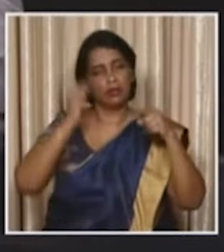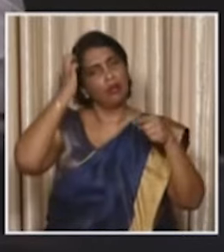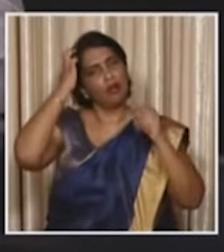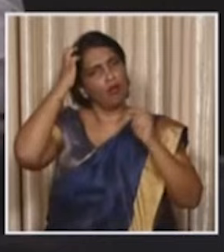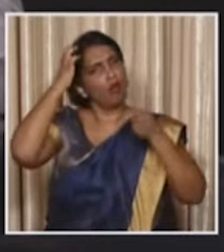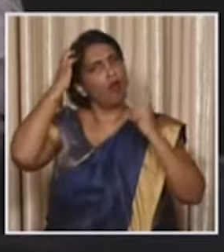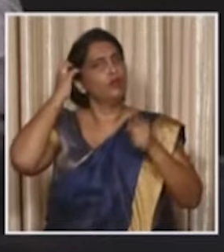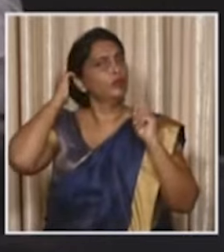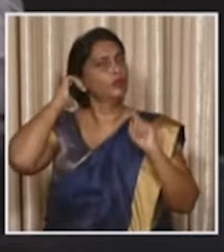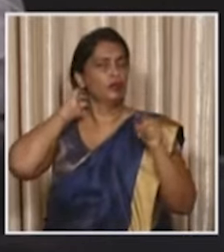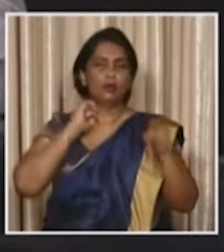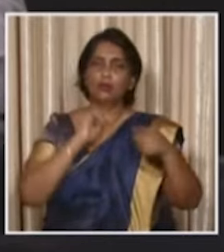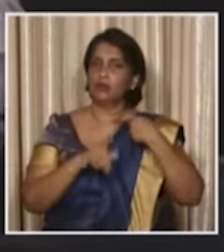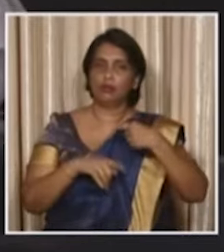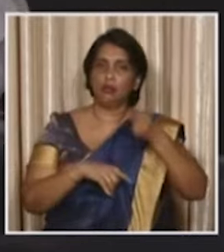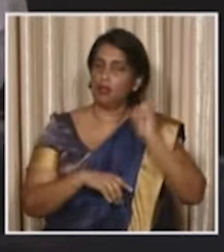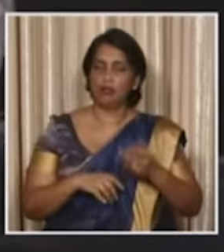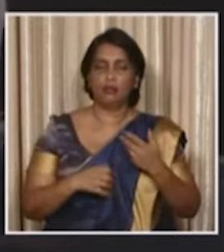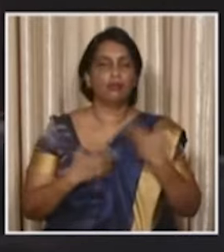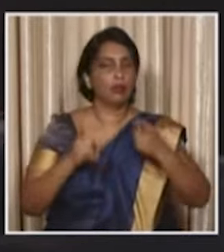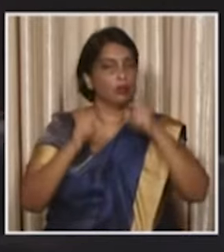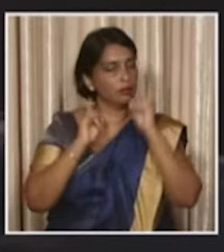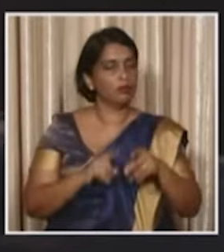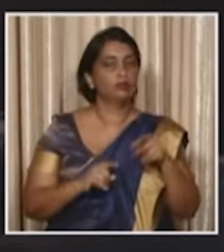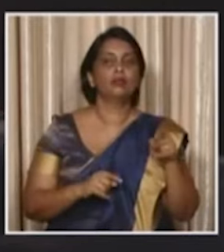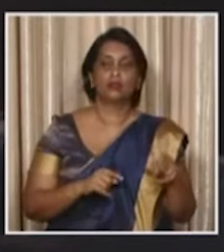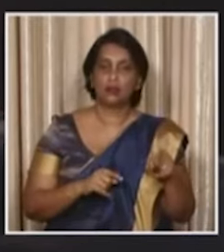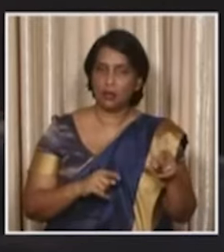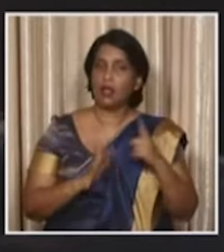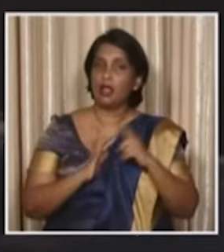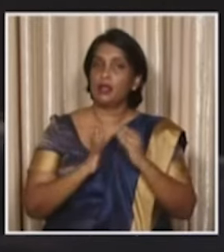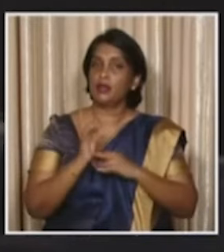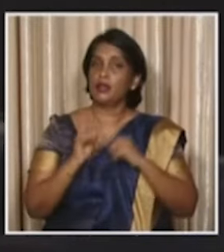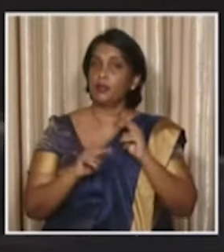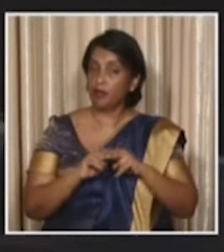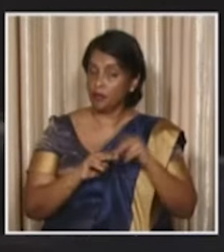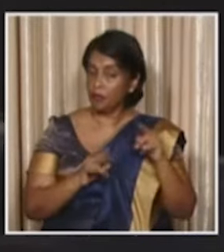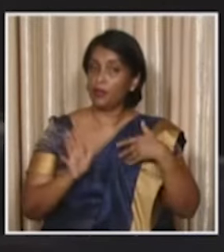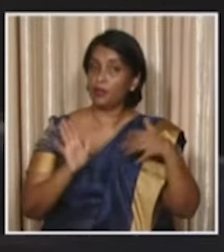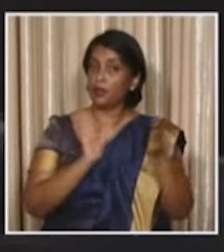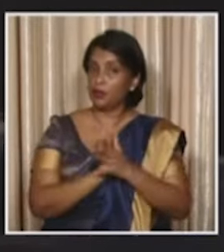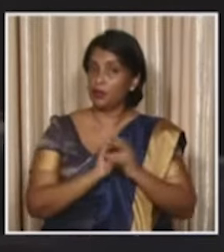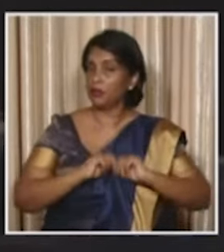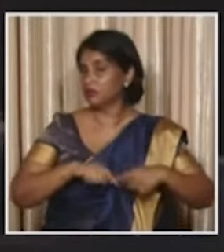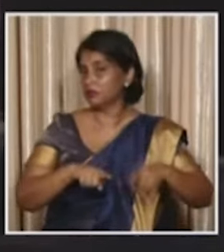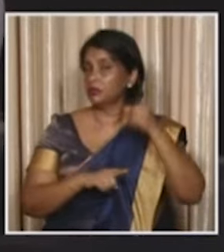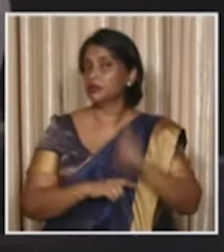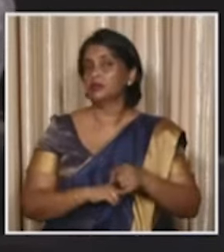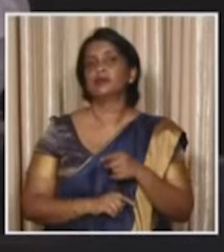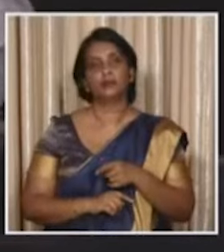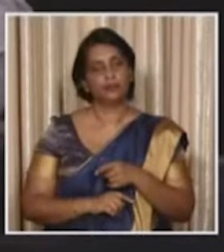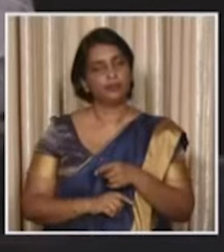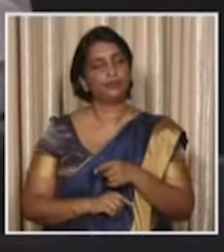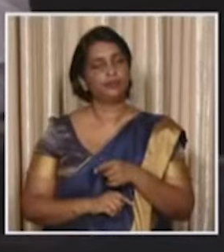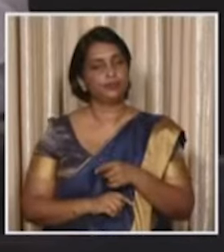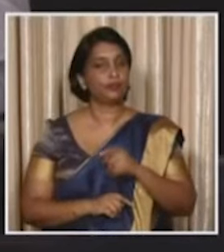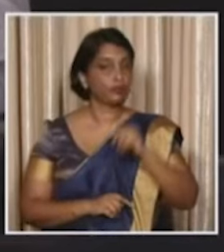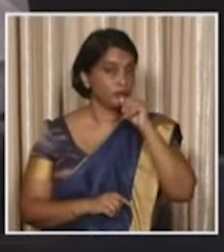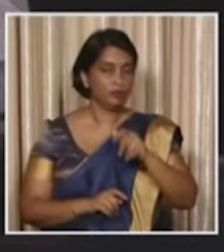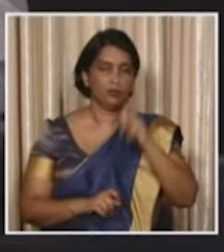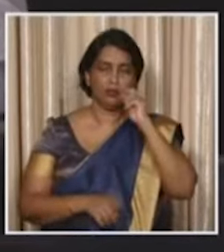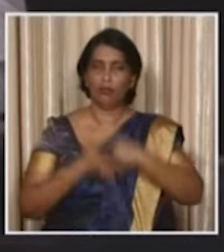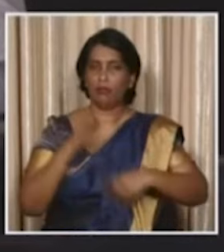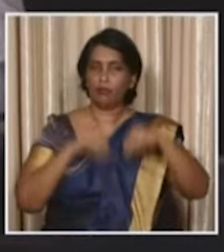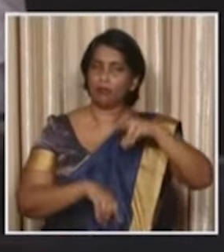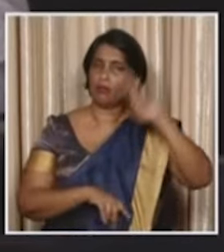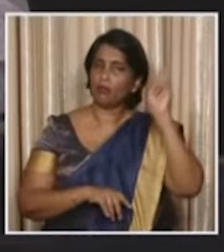අනුමත කරන්නේ? ඒක අනුමත කරන්න බෑ. ඒ නිසා අනිවාර්යයෙන්ම IMF එකත් එක්ක ආපු එකඟතාවේ ඒක කිසිදු ජනවරමක්